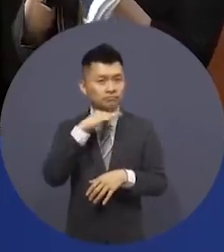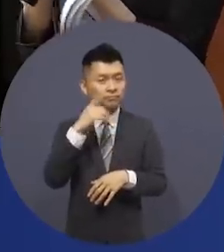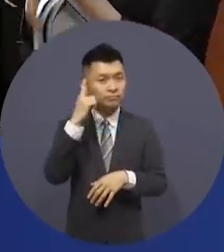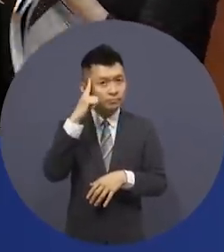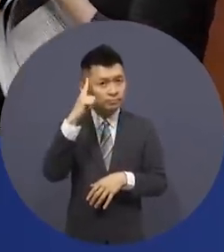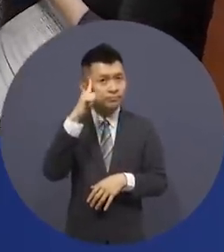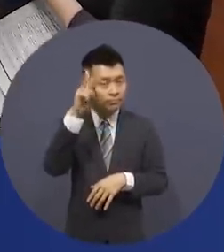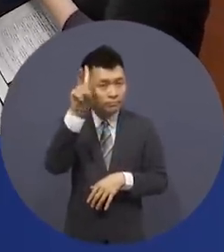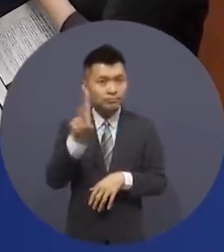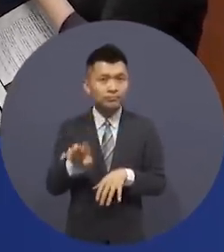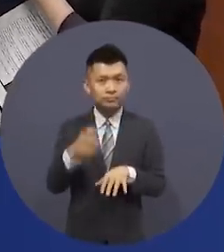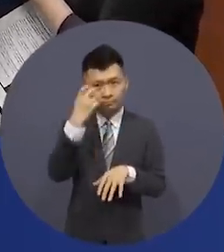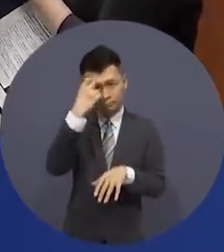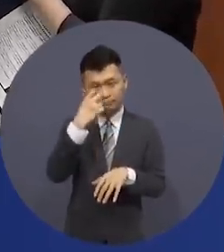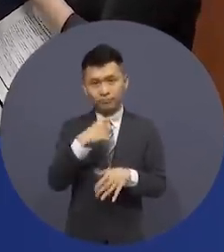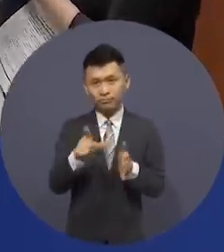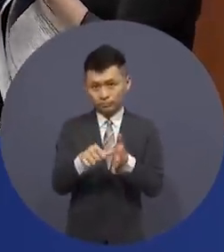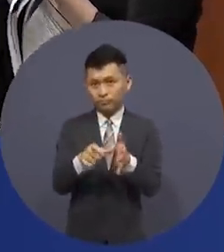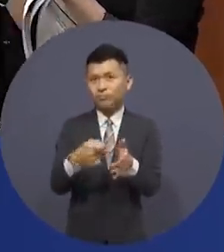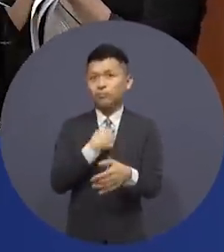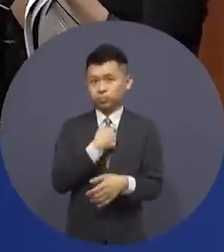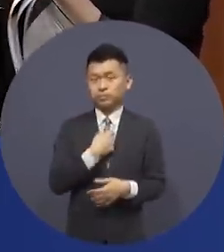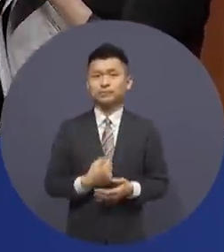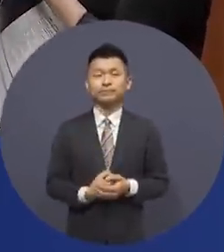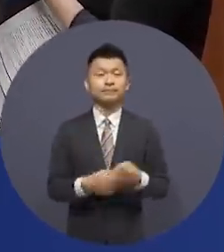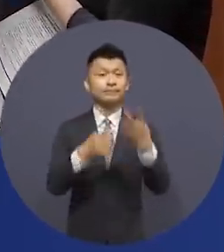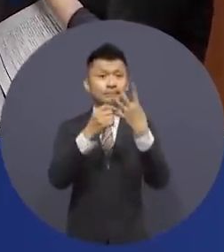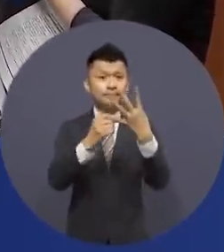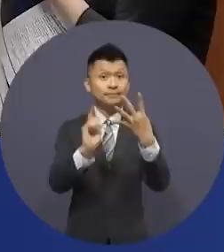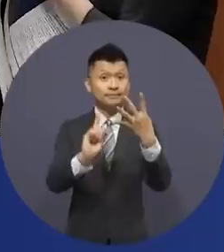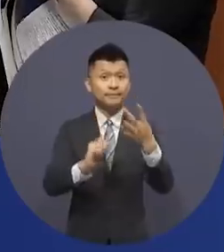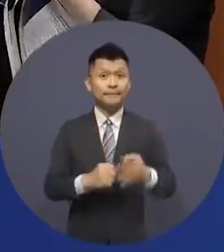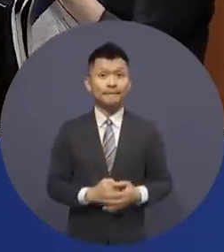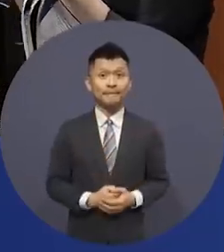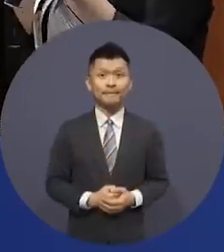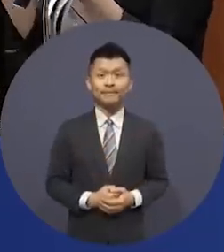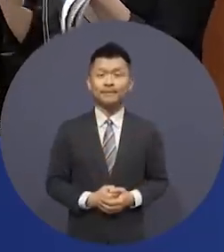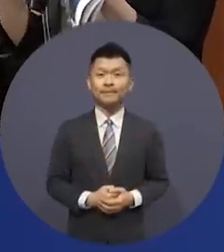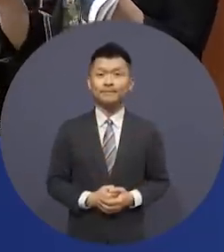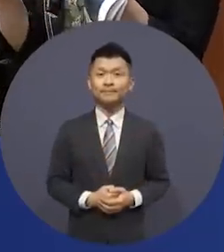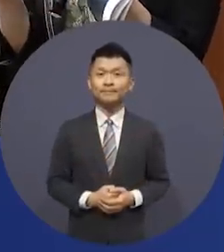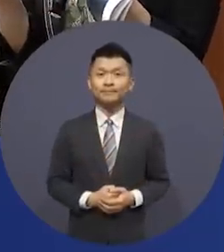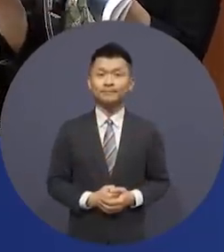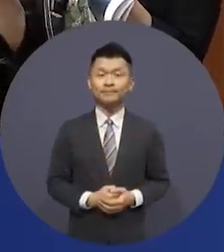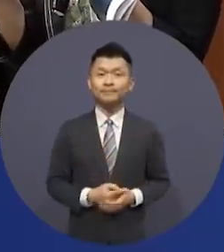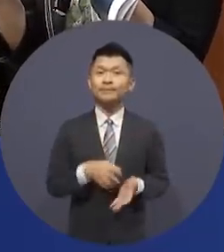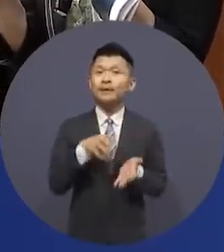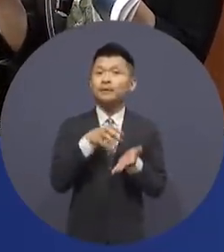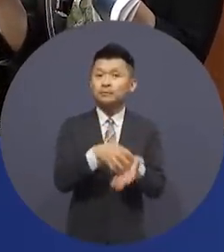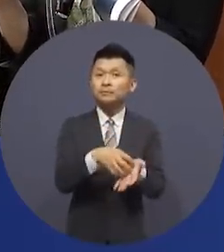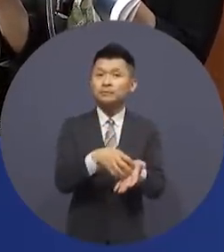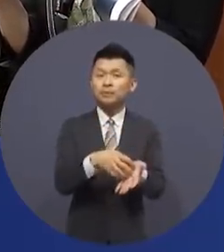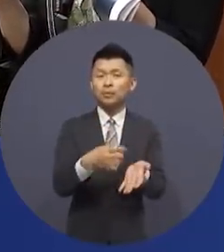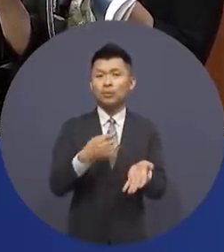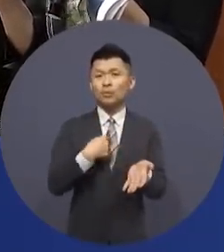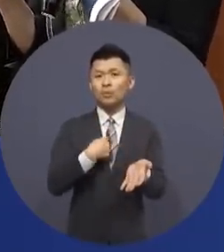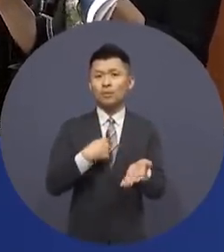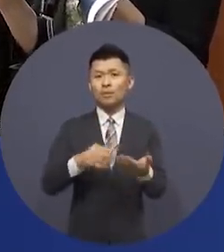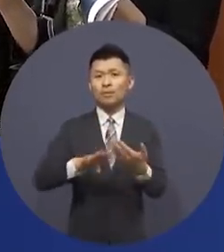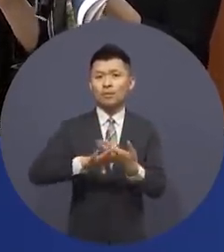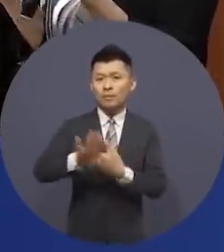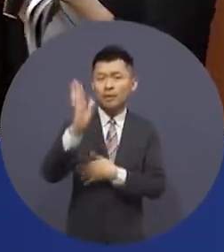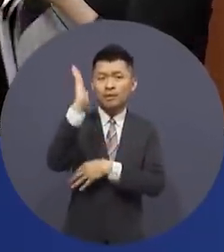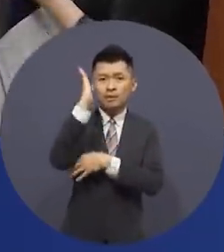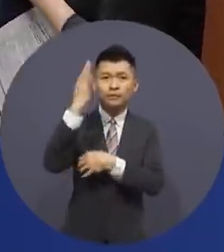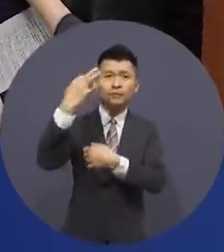的一个时间。那第四个就是要带的东西，就是说怎么样证明刚刚讲说没有其他政府